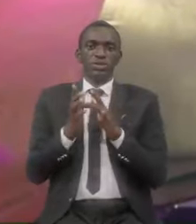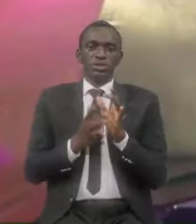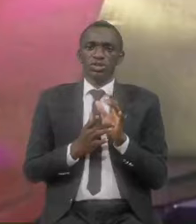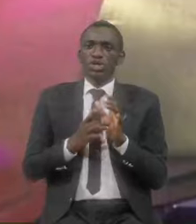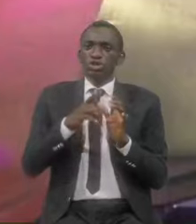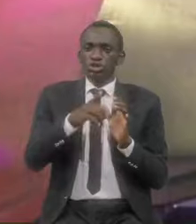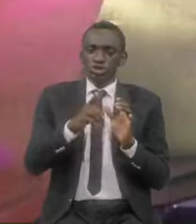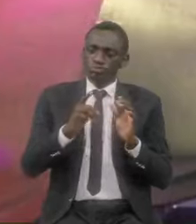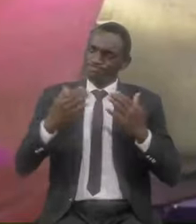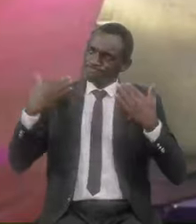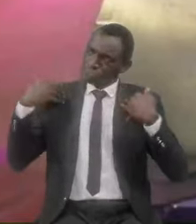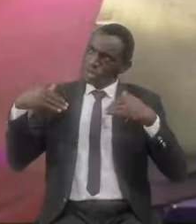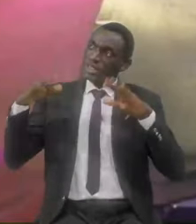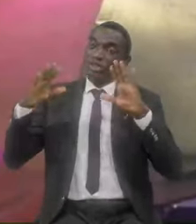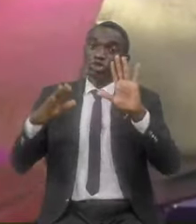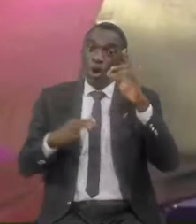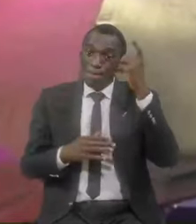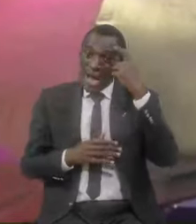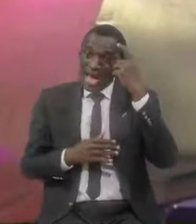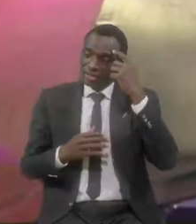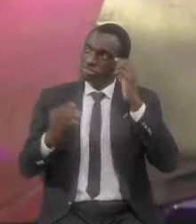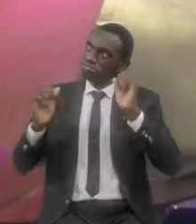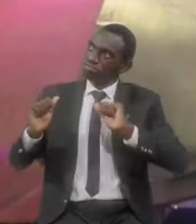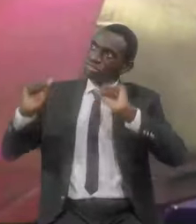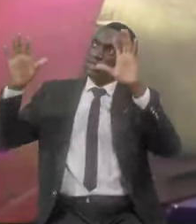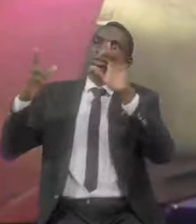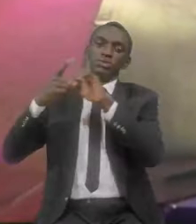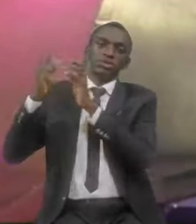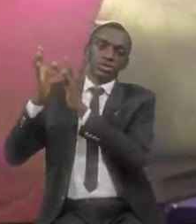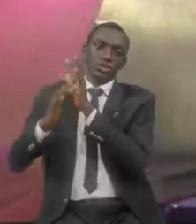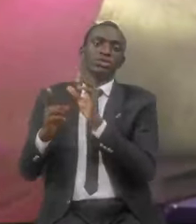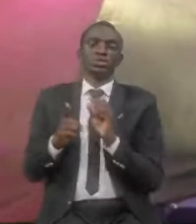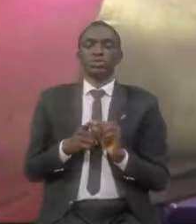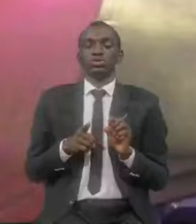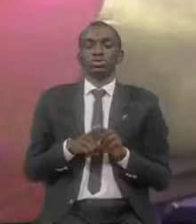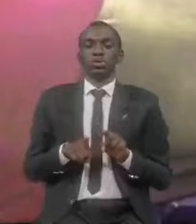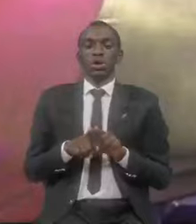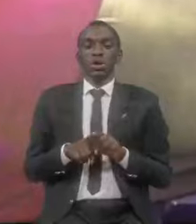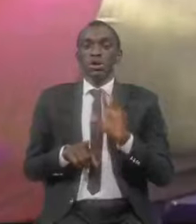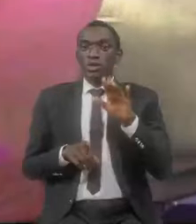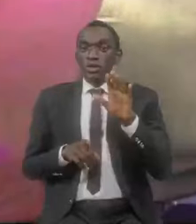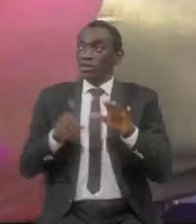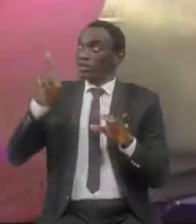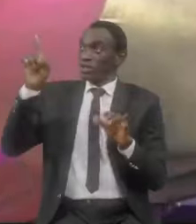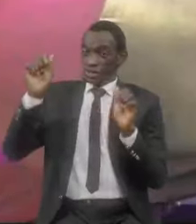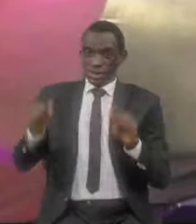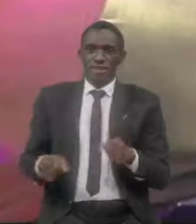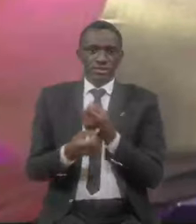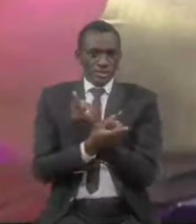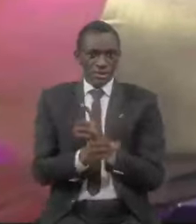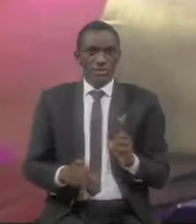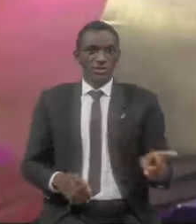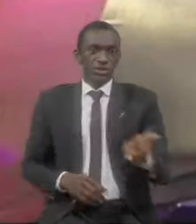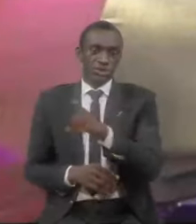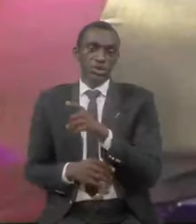regardez tout le monde, à tous les gens à qui vous soumettez votre esprit, il ne peut pas vous délivrer. Tous